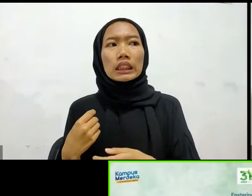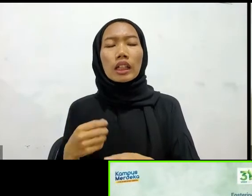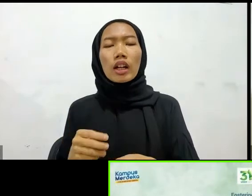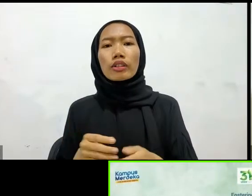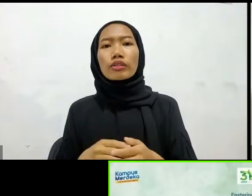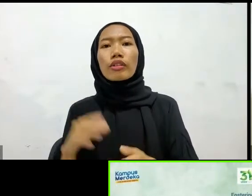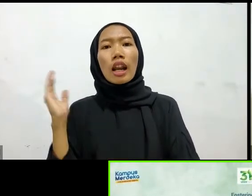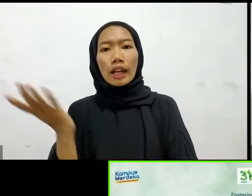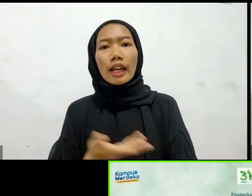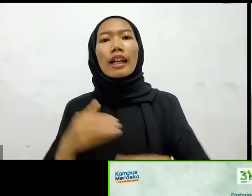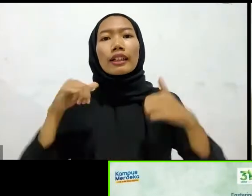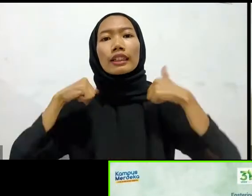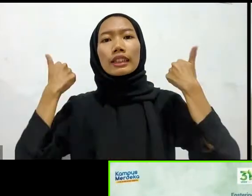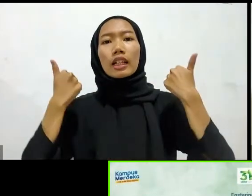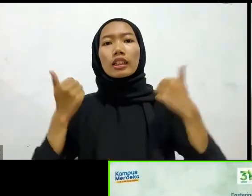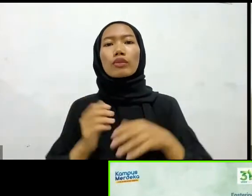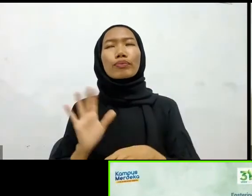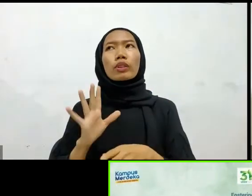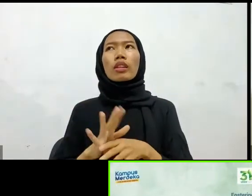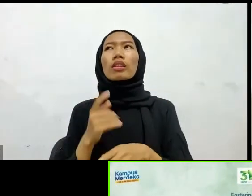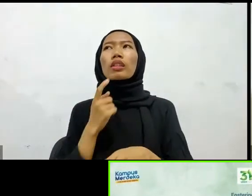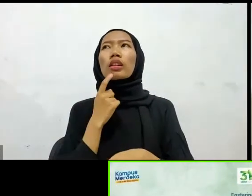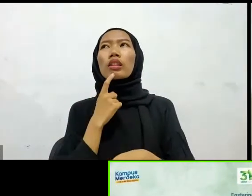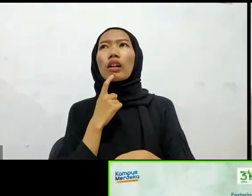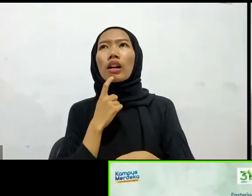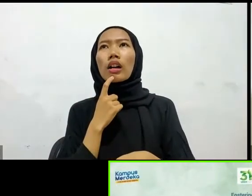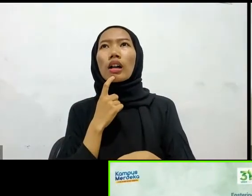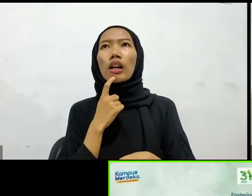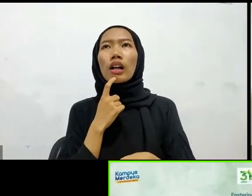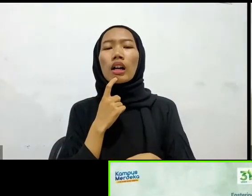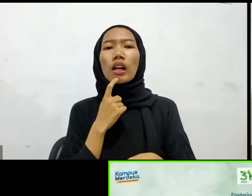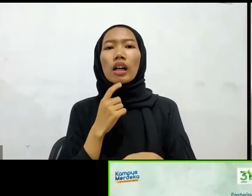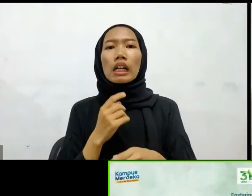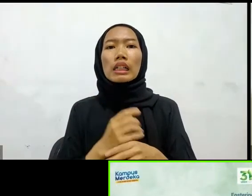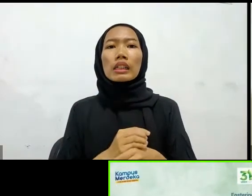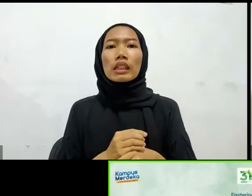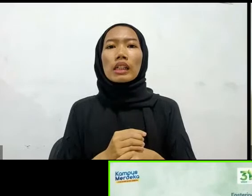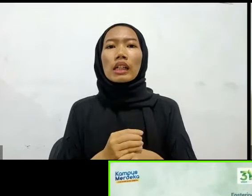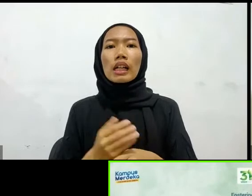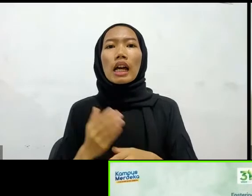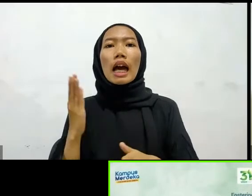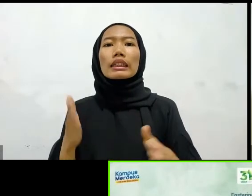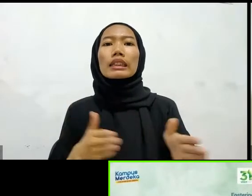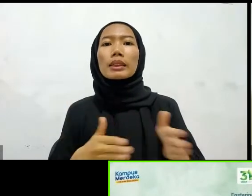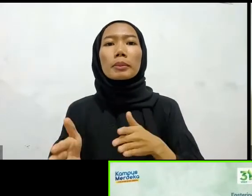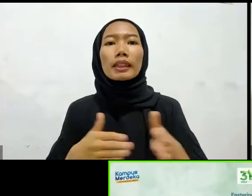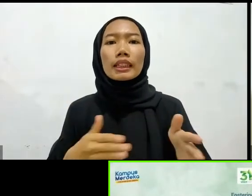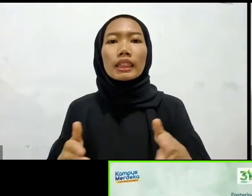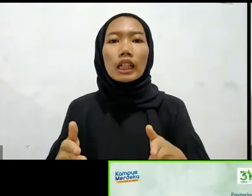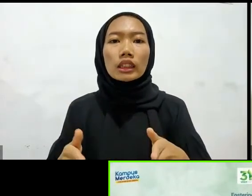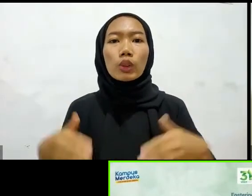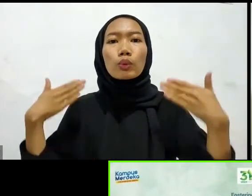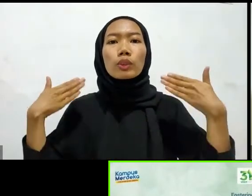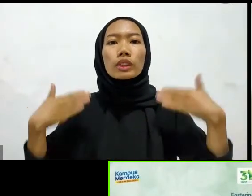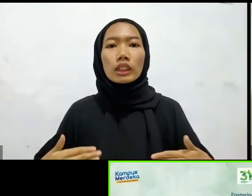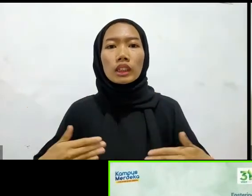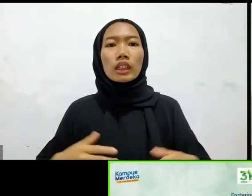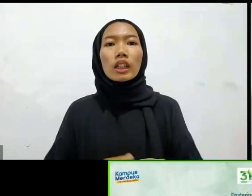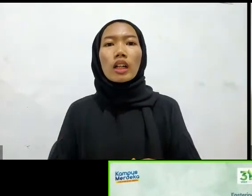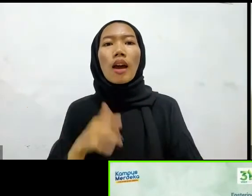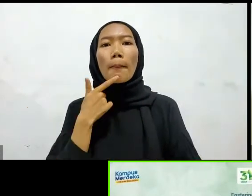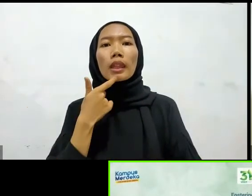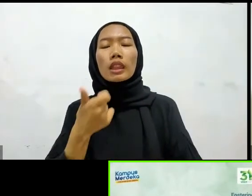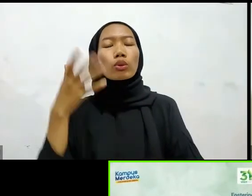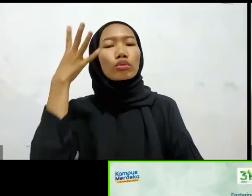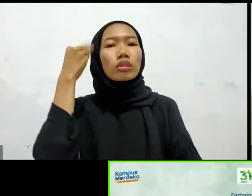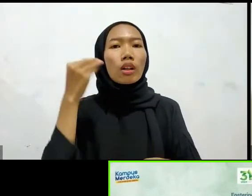bicara soal aksesibilitas fisik ya Bapak Ibu, dan yang paling penting tadi ini juga hal yang baru ya buat saya. It's not only about we